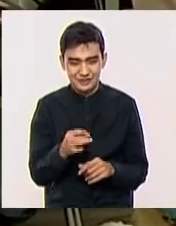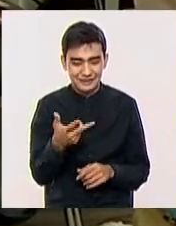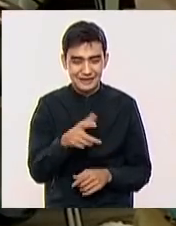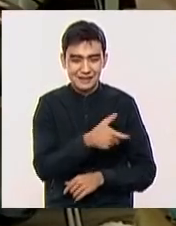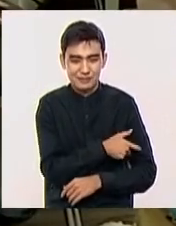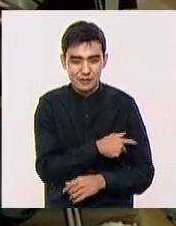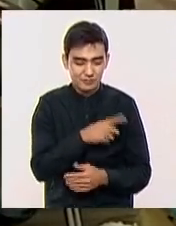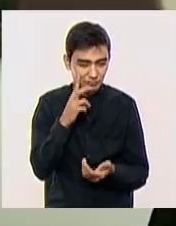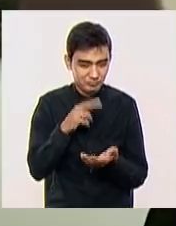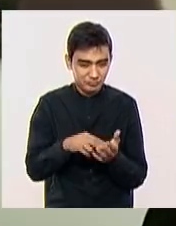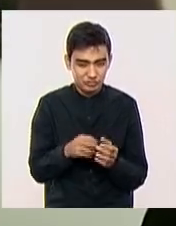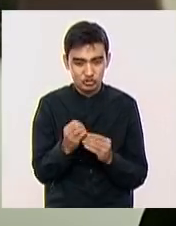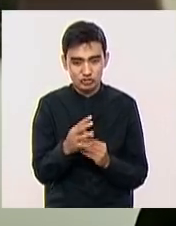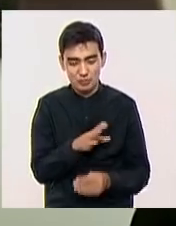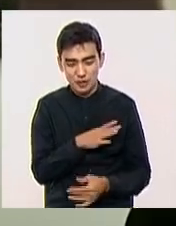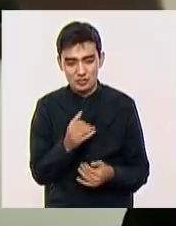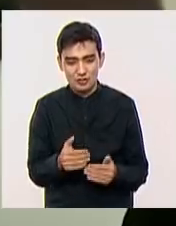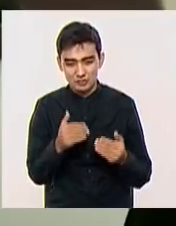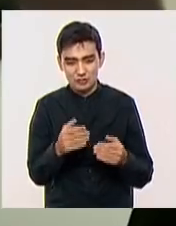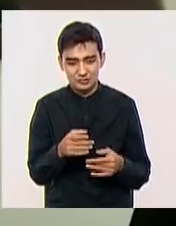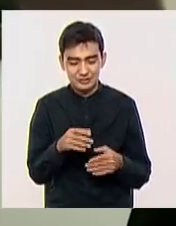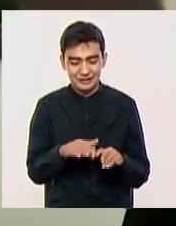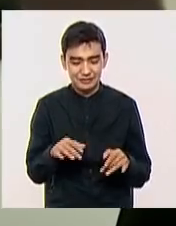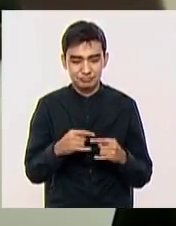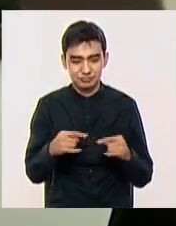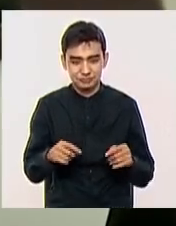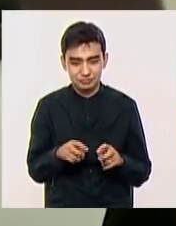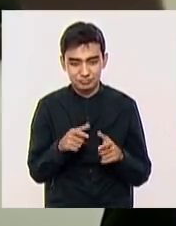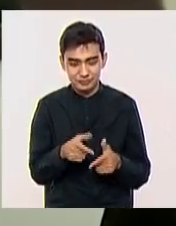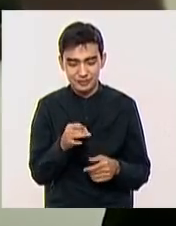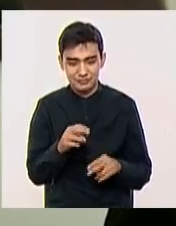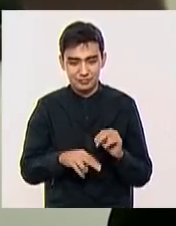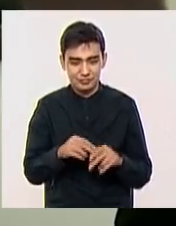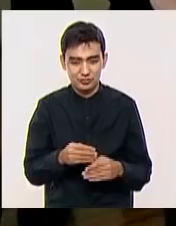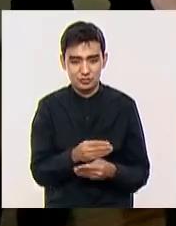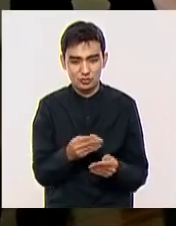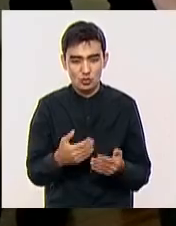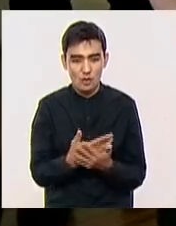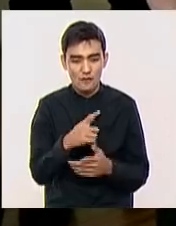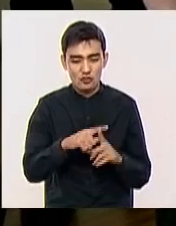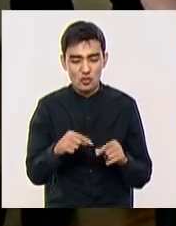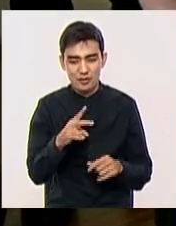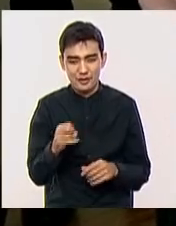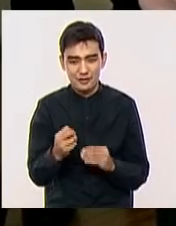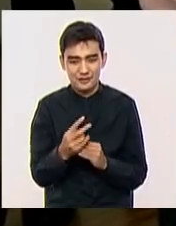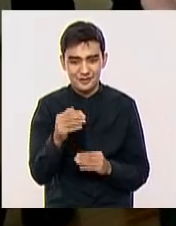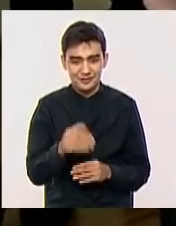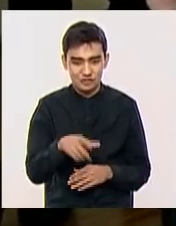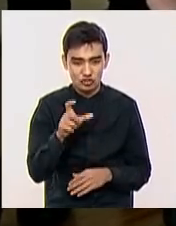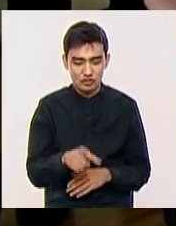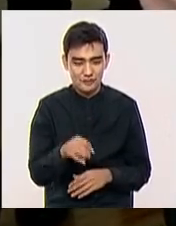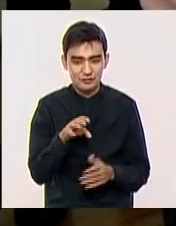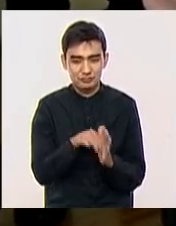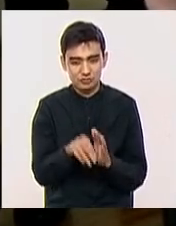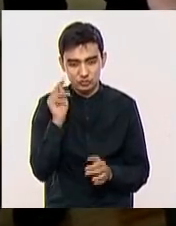образованием было 14. Но до того, как дети сели за парты, в городе успели сдать в эксплуатацию новые школы на 12 тысяч человек. Туда